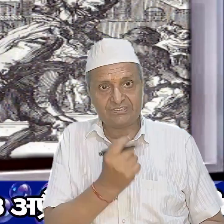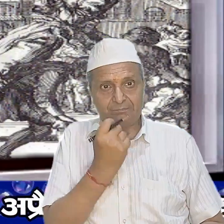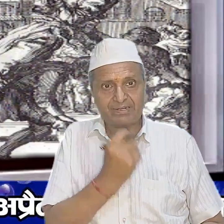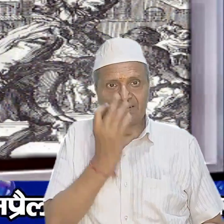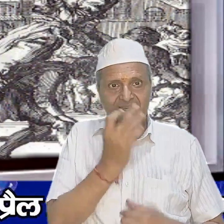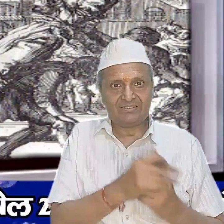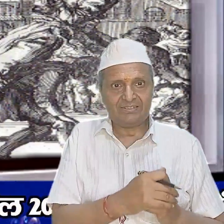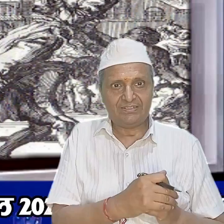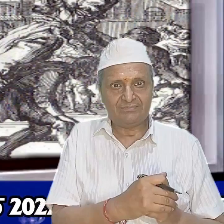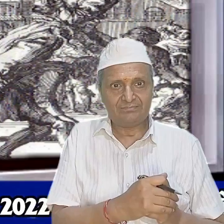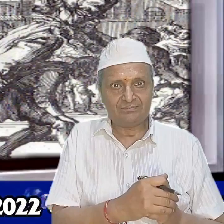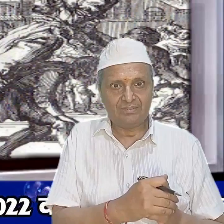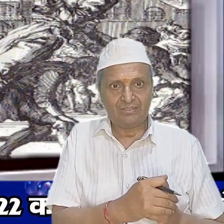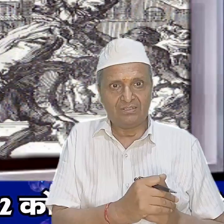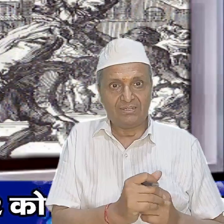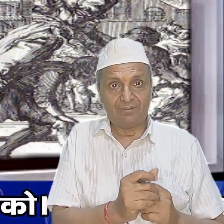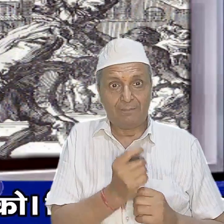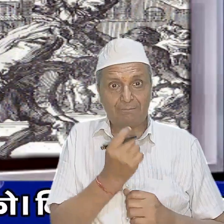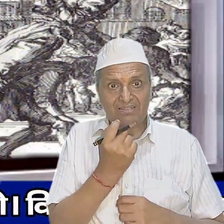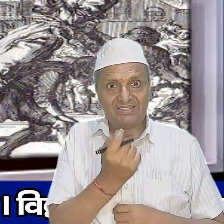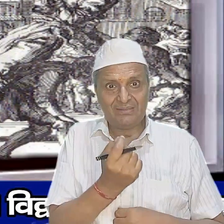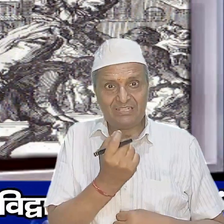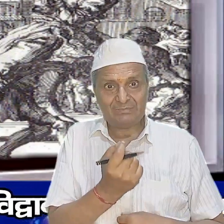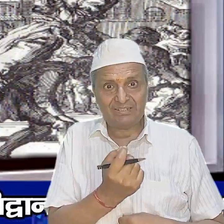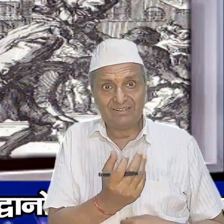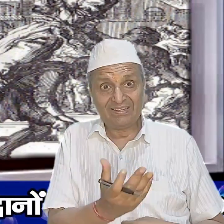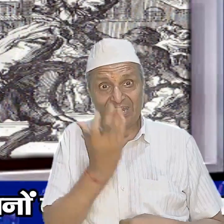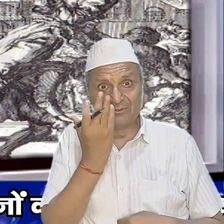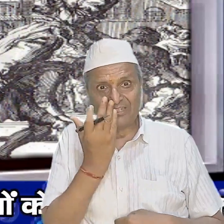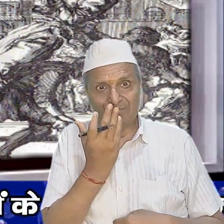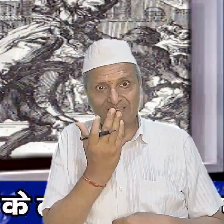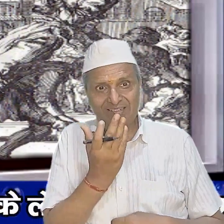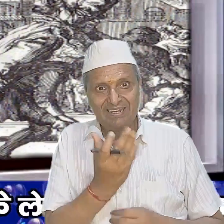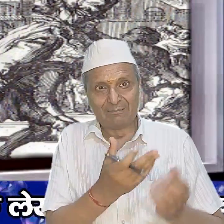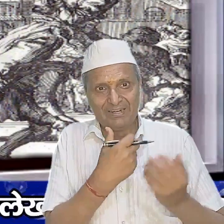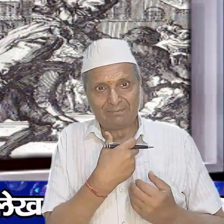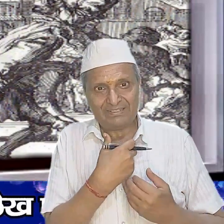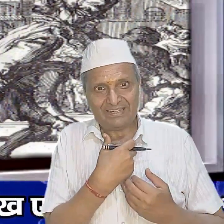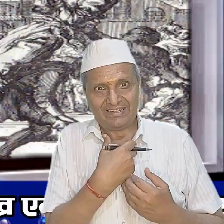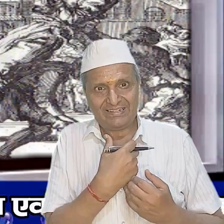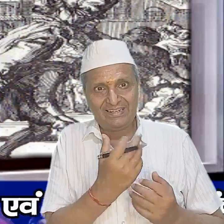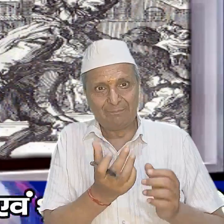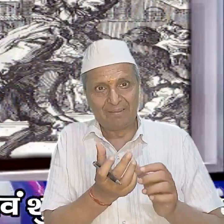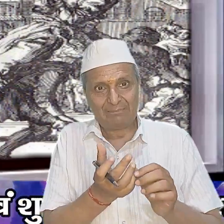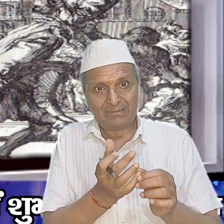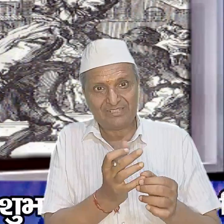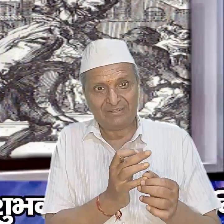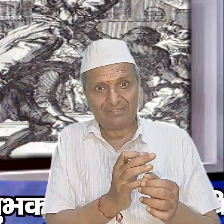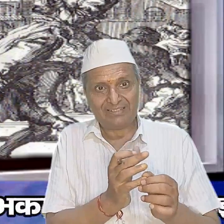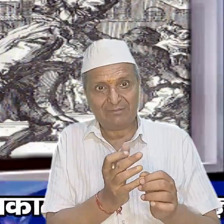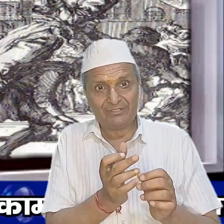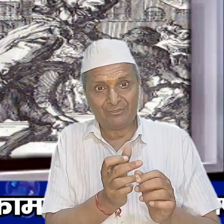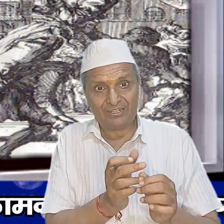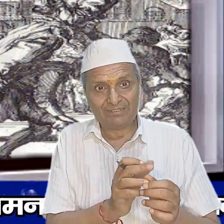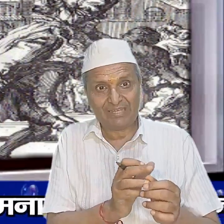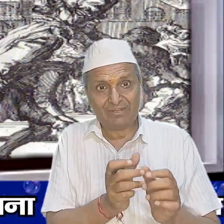लिया, समझ लिया उसने कि 10,000 मेरे साथ कोंकणी आ गए हैं, मेरी जमीन बन गई है। उसने संकेत भेज दिया राजा किंग जॉन के